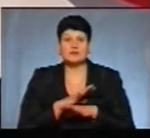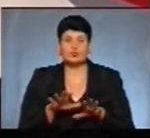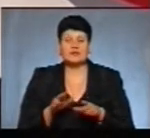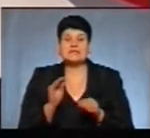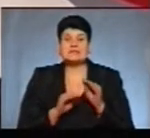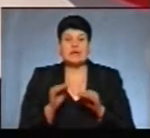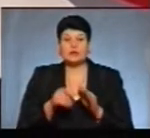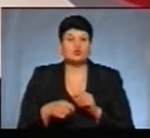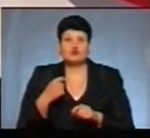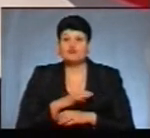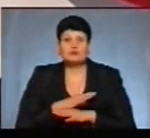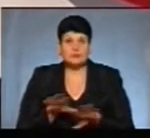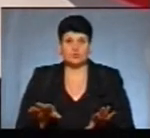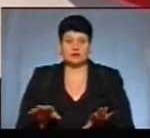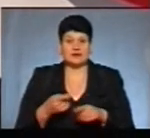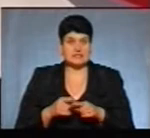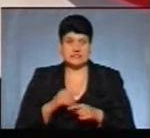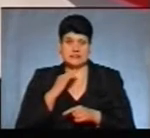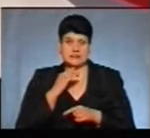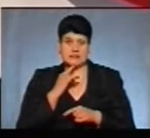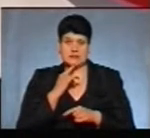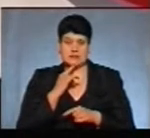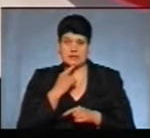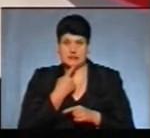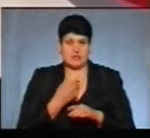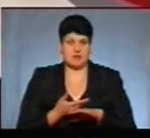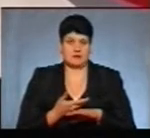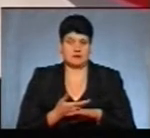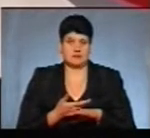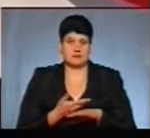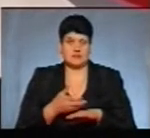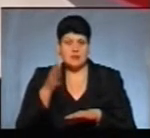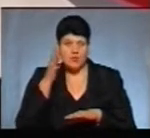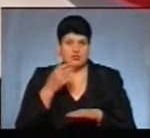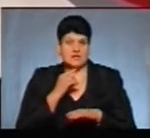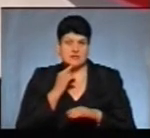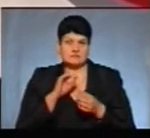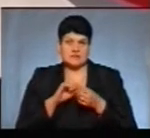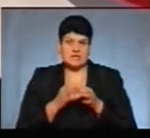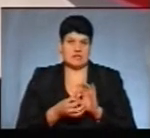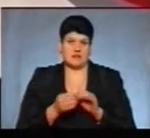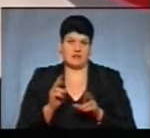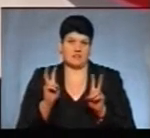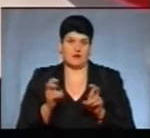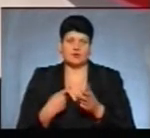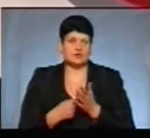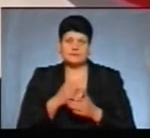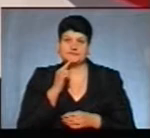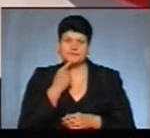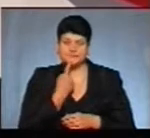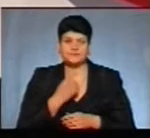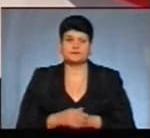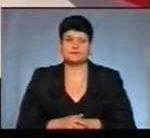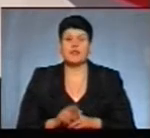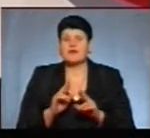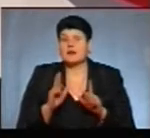Це надзвичайно складна така наука і складна тема. Це довести складно. Тому як